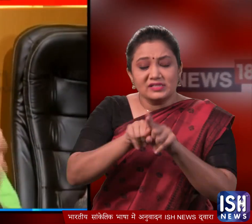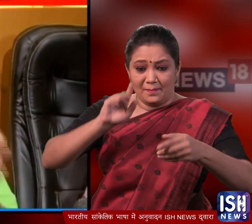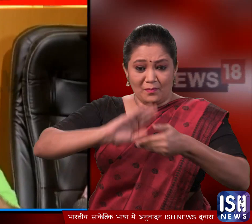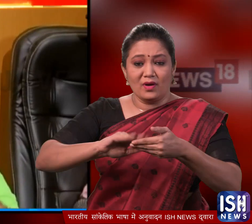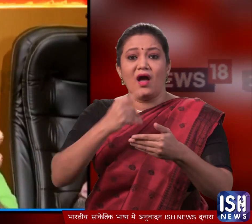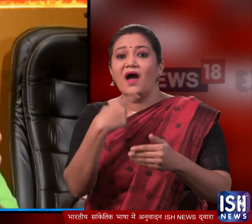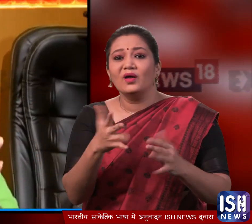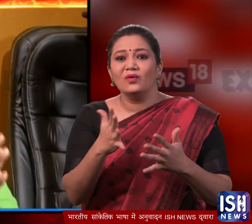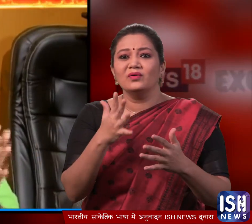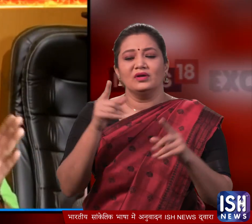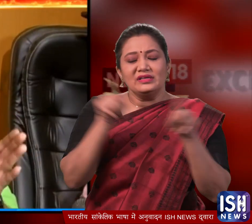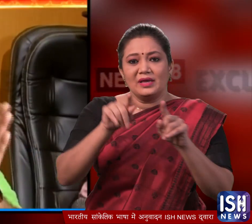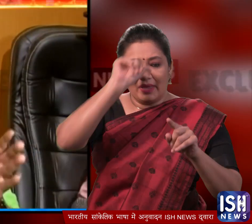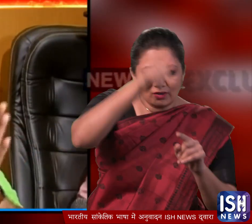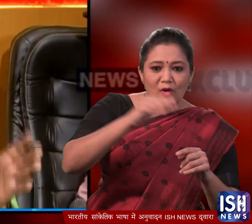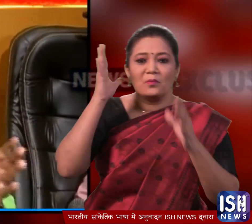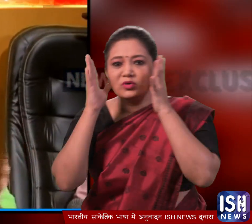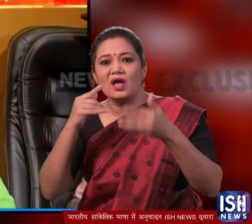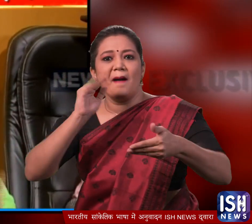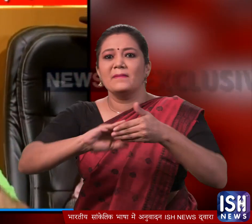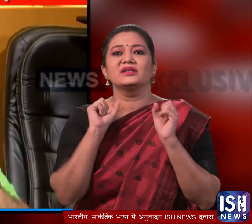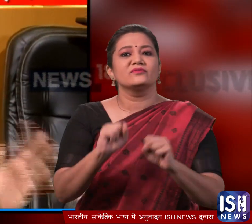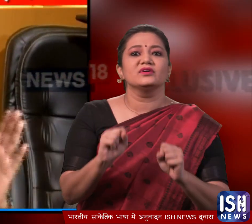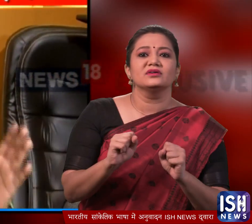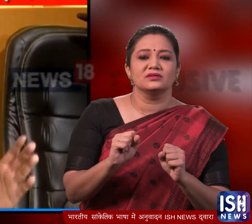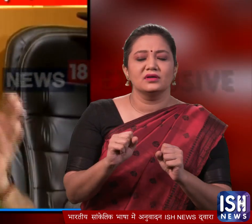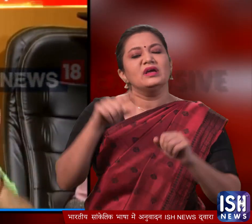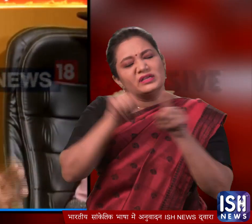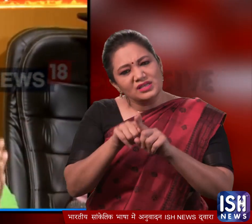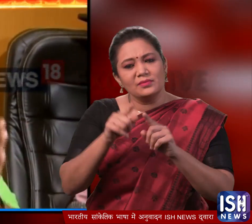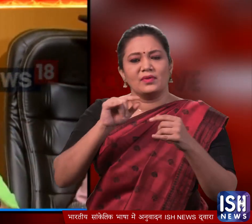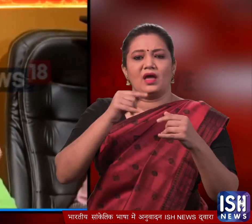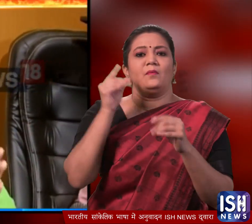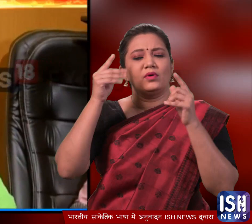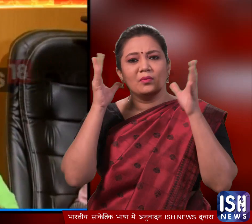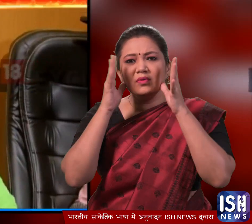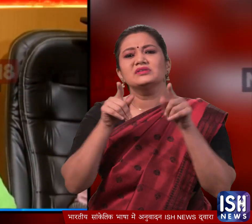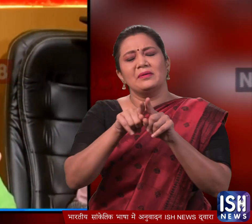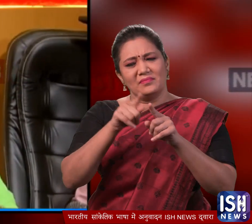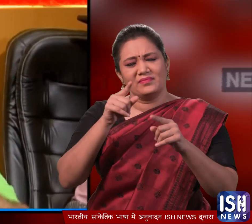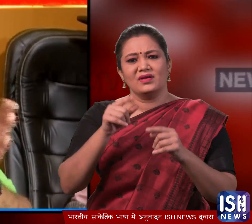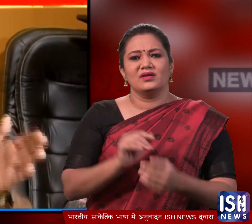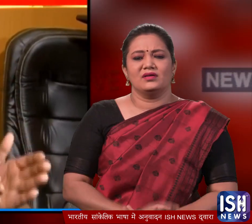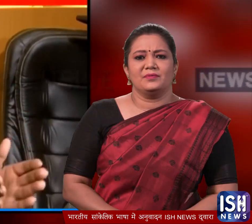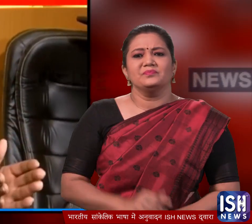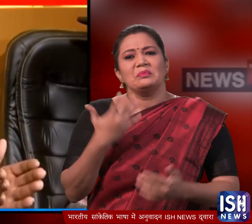के हुए तो ही निकाह कबूल होता है, नहीं तो हिंदू और मुसलमान का निकाह नहीं होता है। तो इसीलिए मेरे मिसेस ने शायद